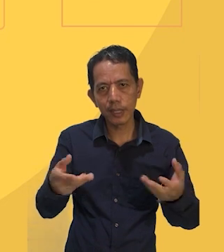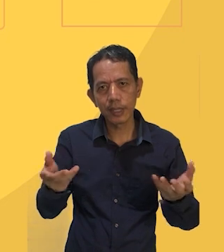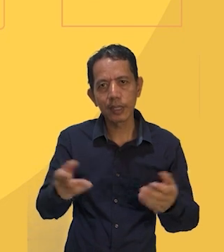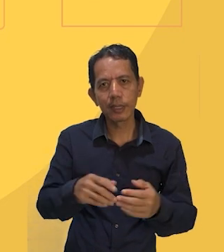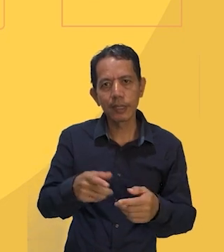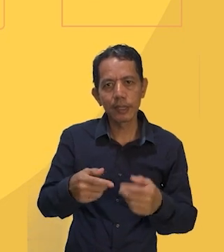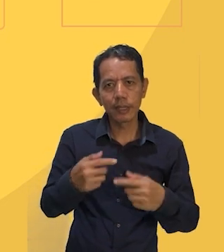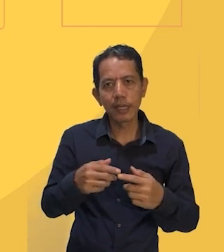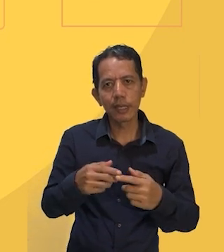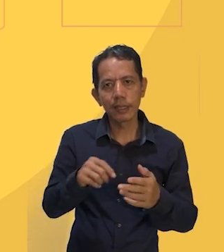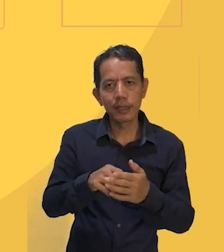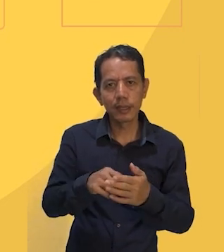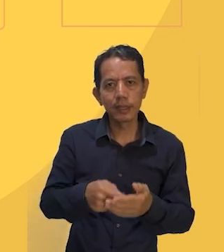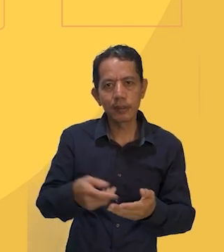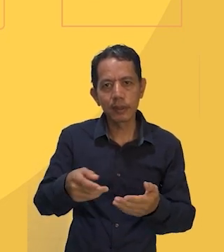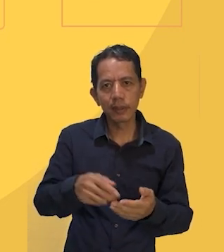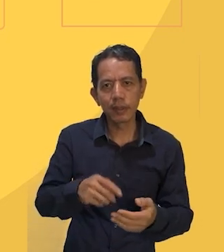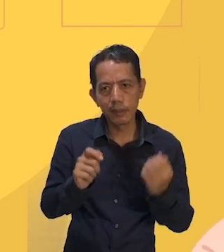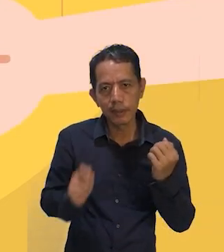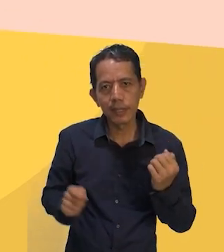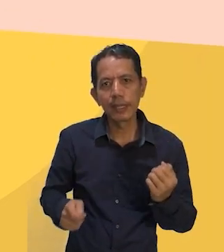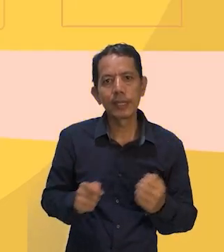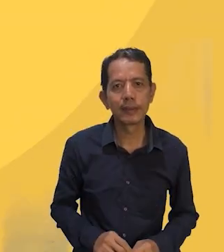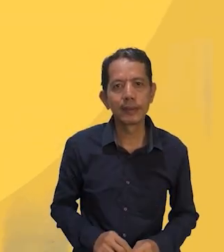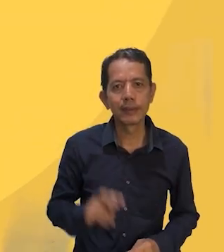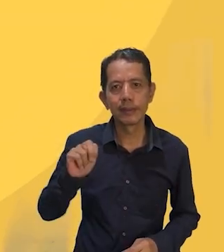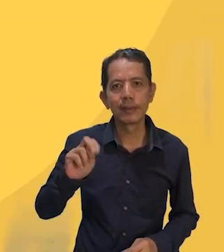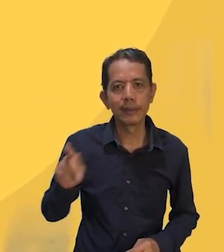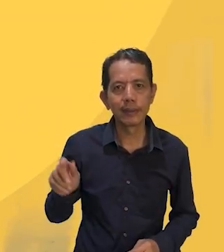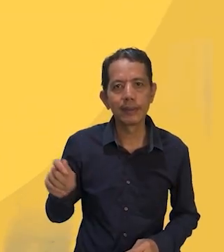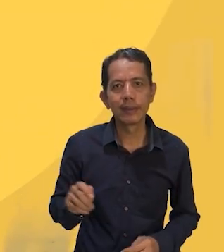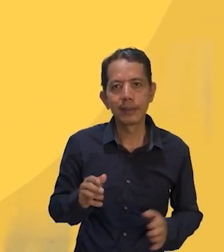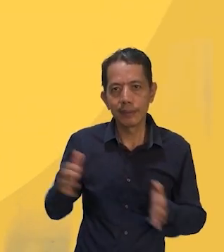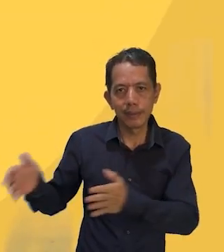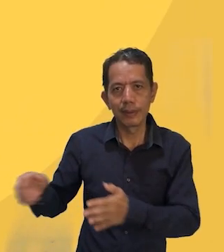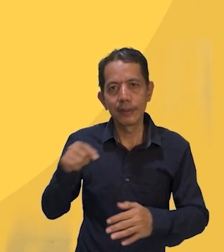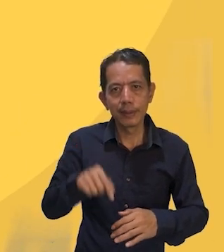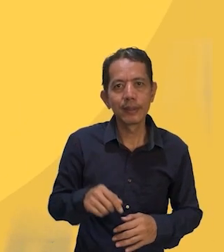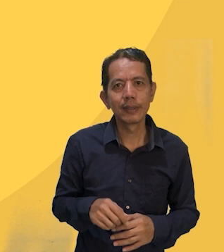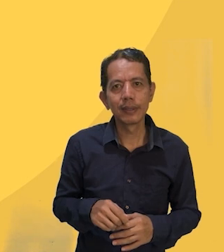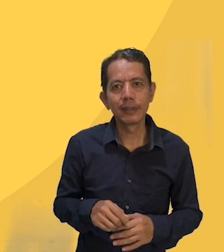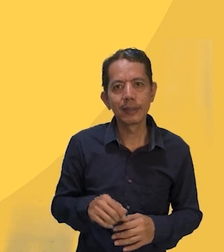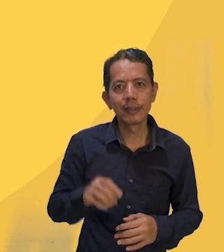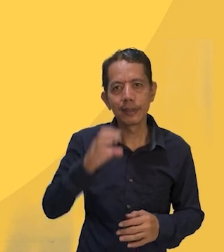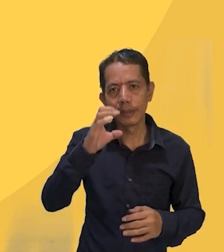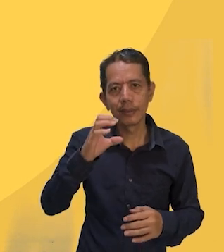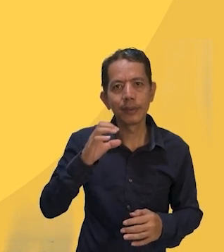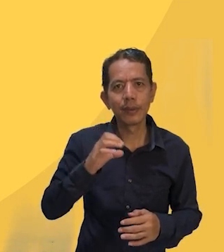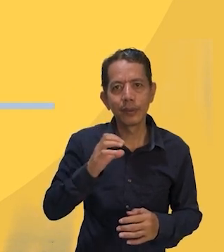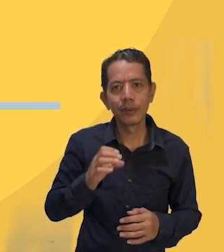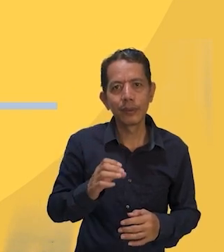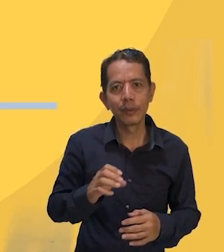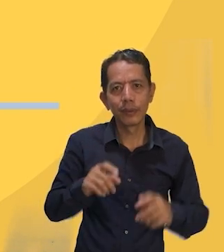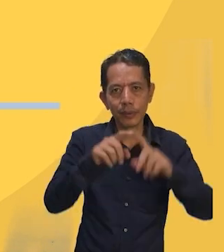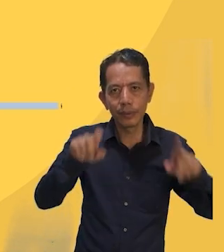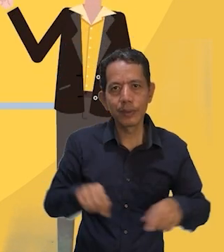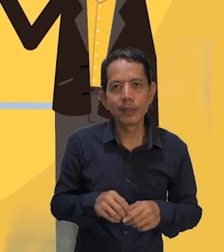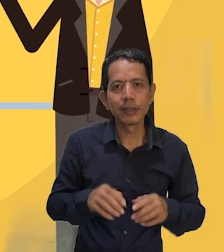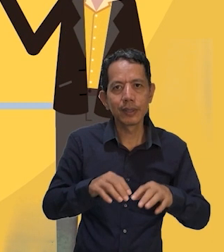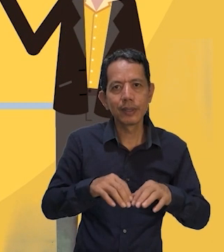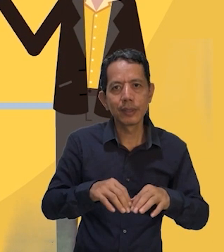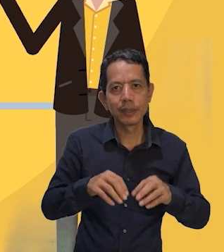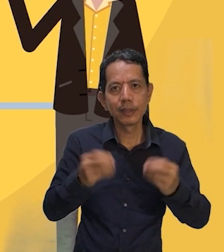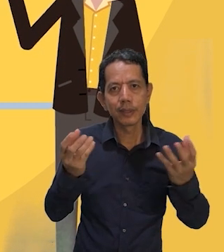telah diterbitkan oleh pengadilan. Nah, berikut ini jenis-jenis surat keterangan